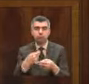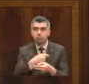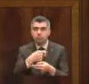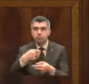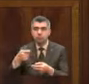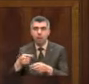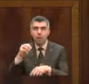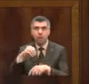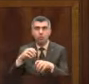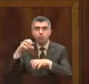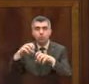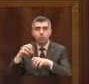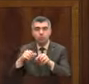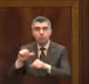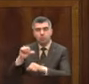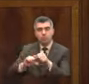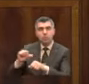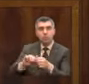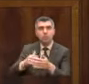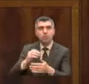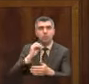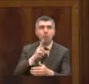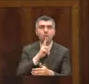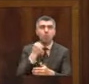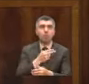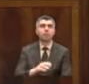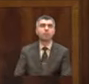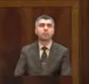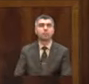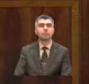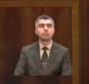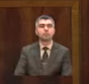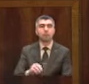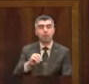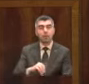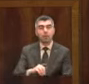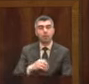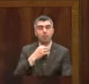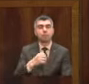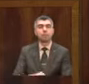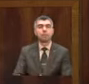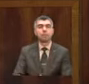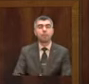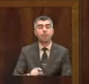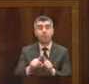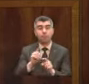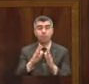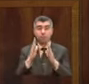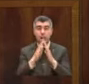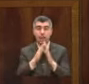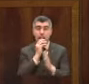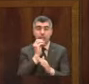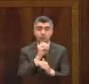وإعادة استعمال المياه المعالجة فيما تبقى من عمر هذه الحكومة. وفي نفس السياق سيد الوزير، فإن تدبير النفايات المنزلية لا